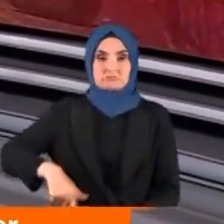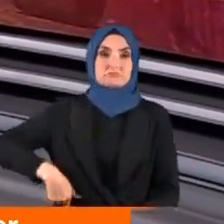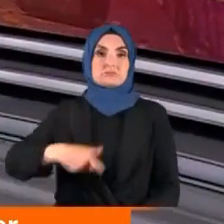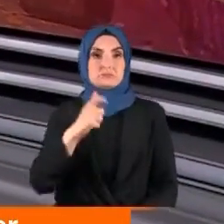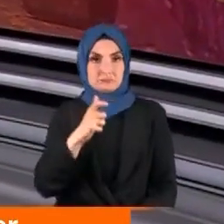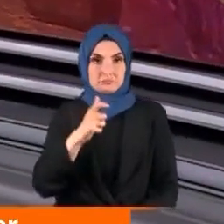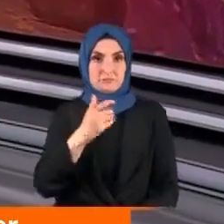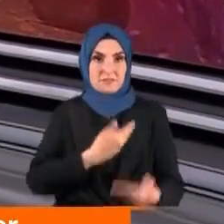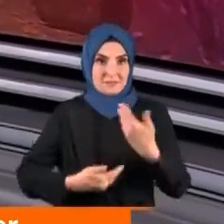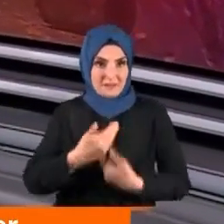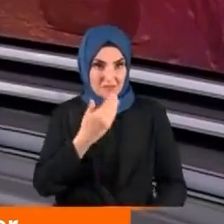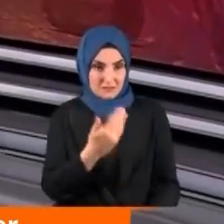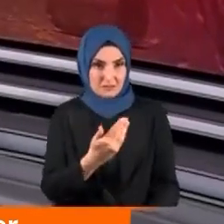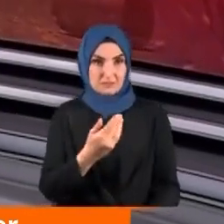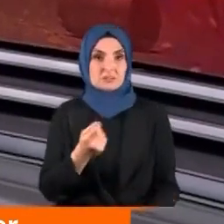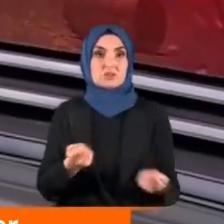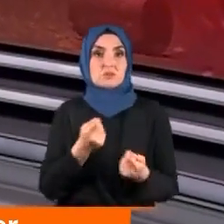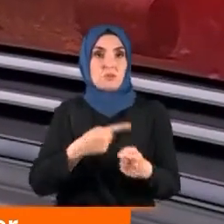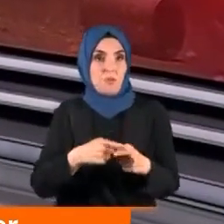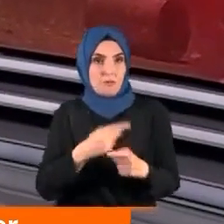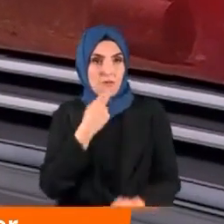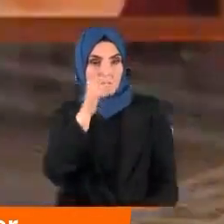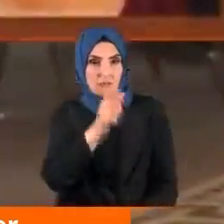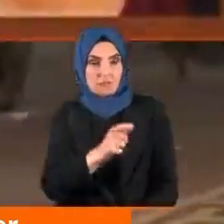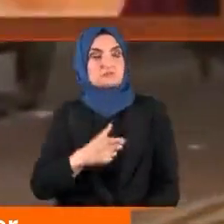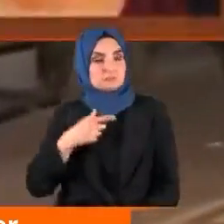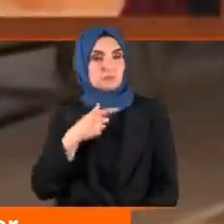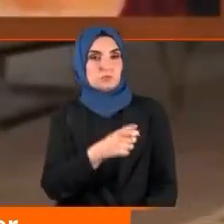iş ortağı olduğu kadını vurarak öldürdü.